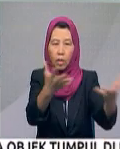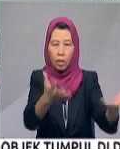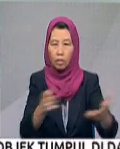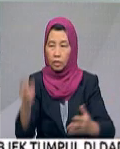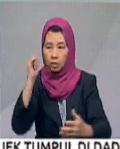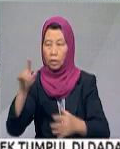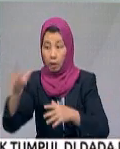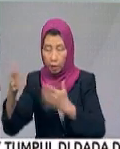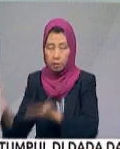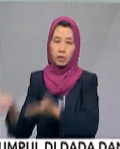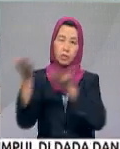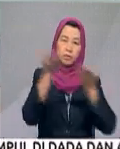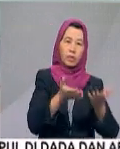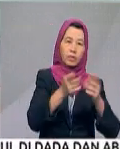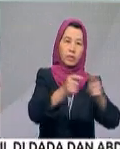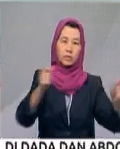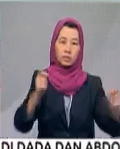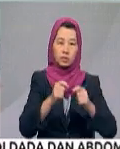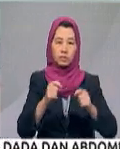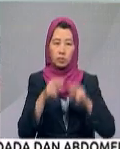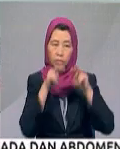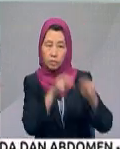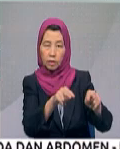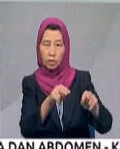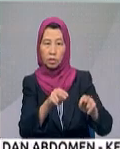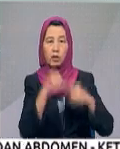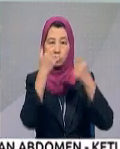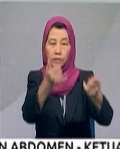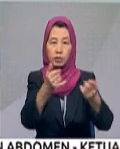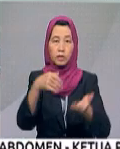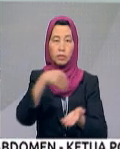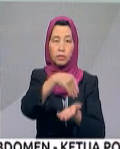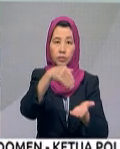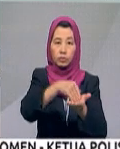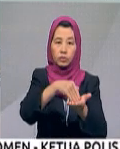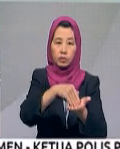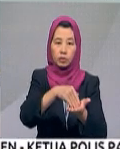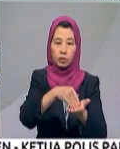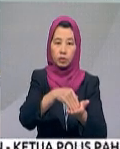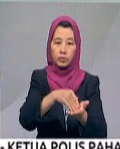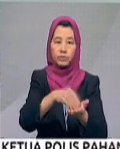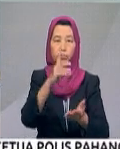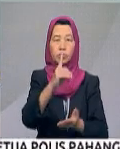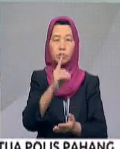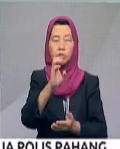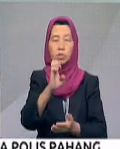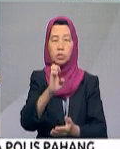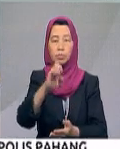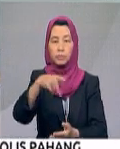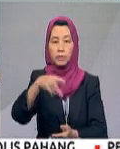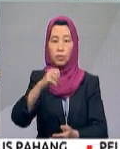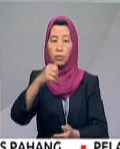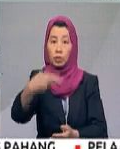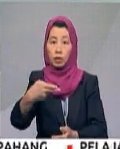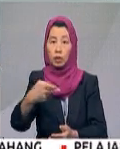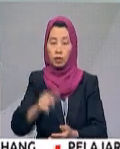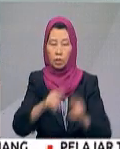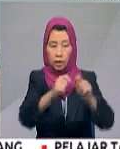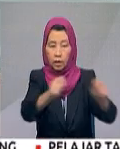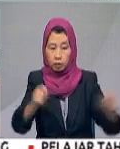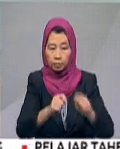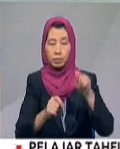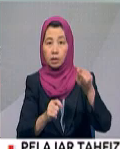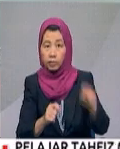tempat jurang menyelenggarakan train tersebut, pergi ke depo ya, dan juga kepada ada kita tempat-tempat di mana